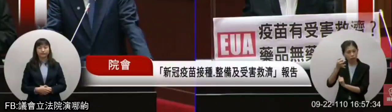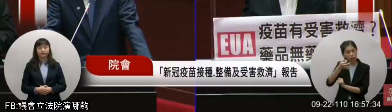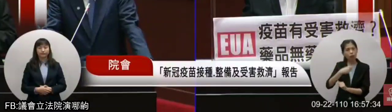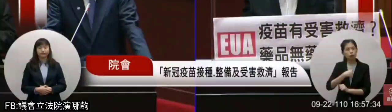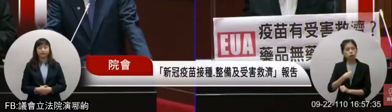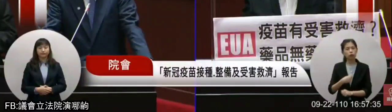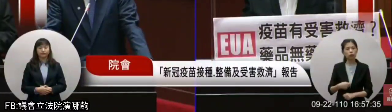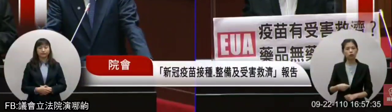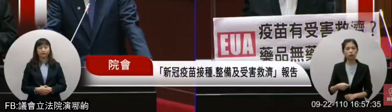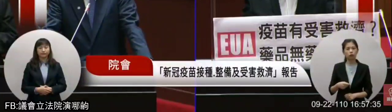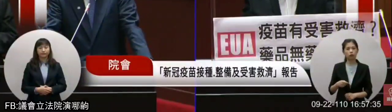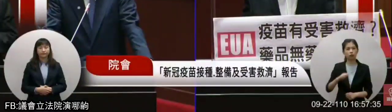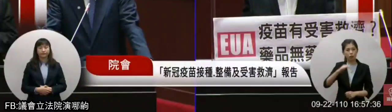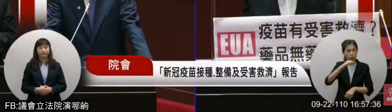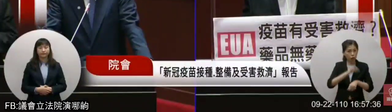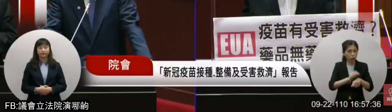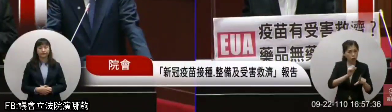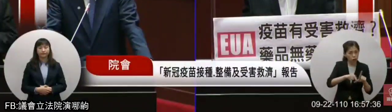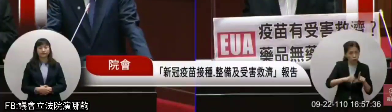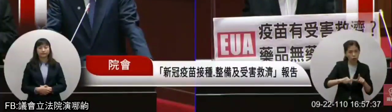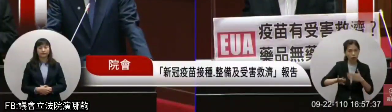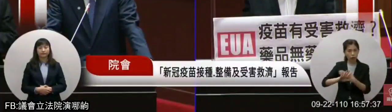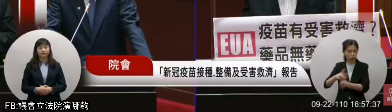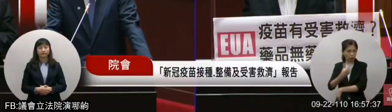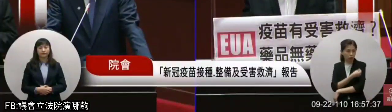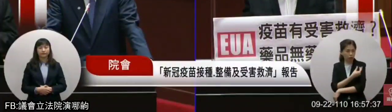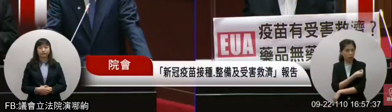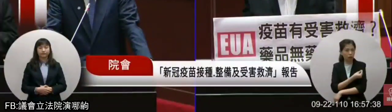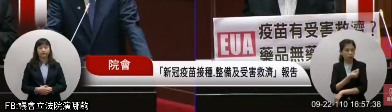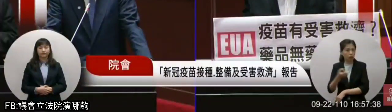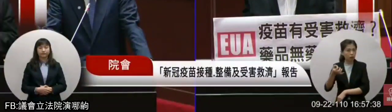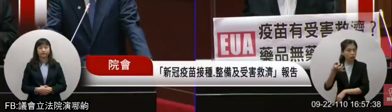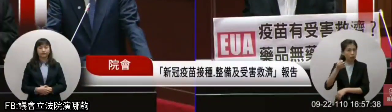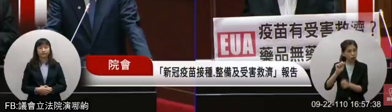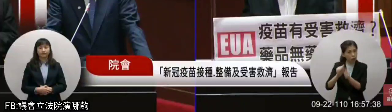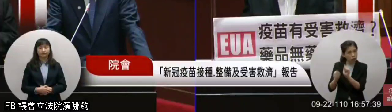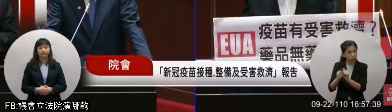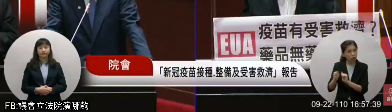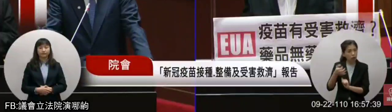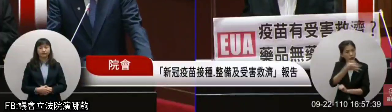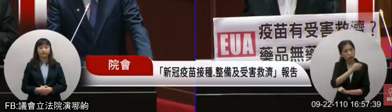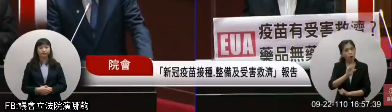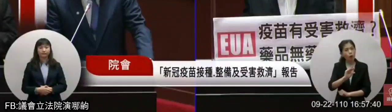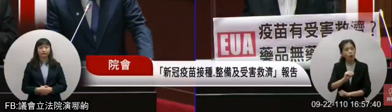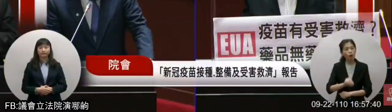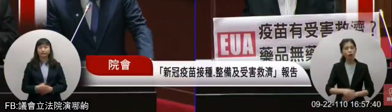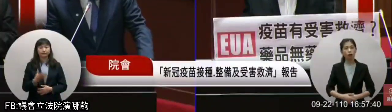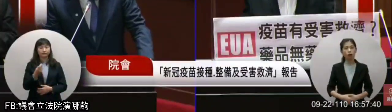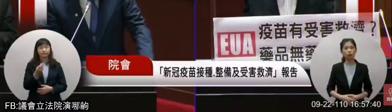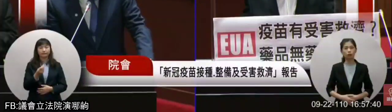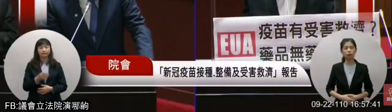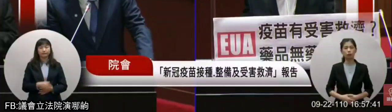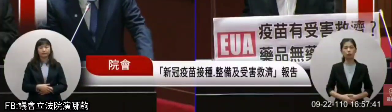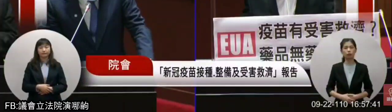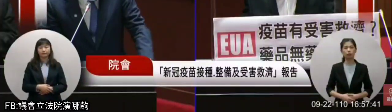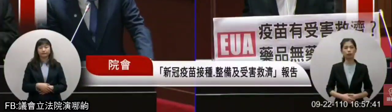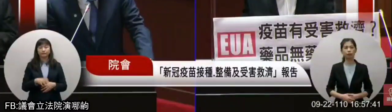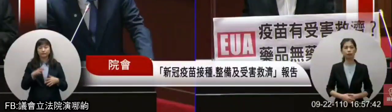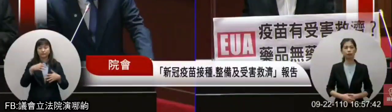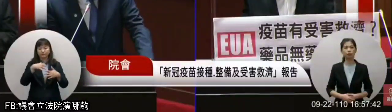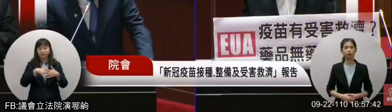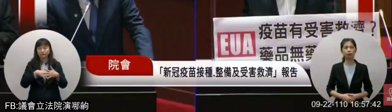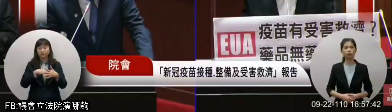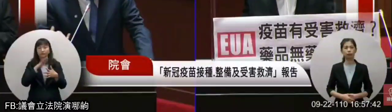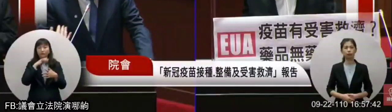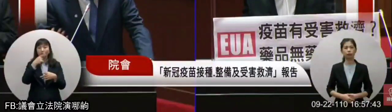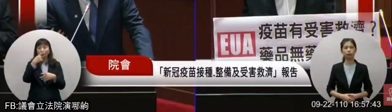他疫苗而言，有出这一条钱吗？有征收这一条钱吗？ 没有，我们在。这里面在每